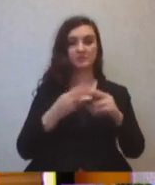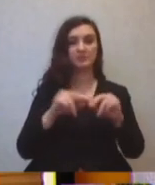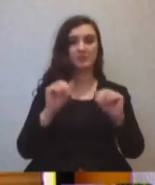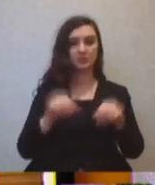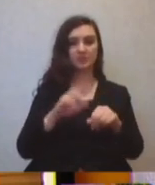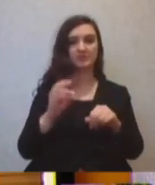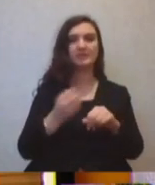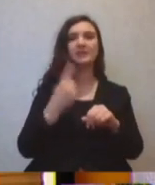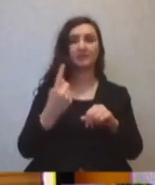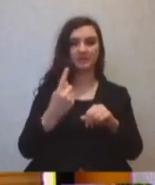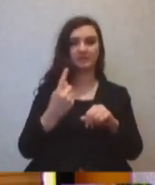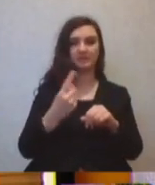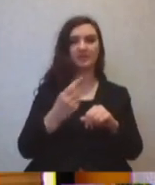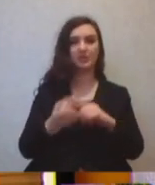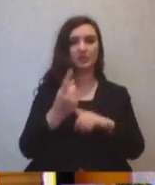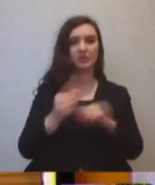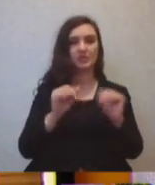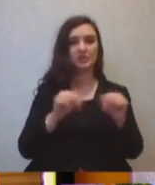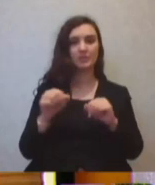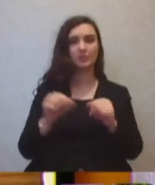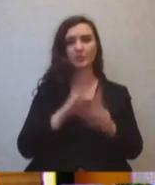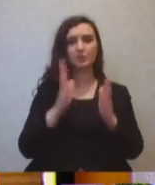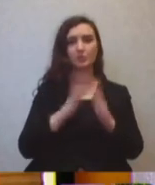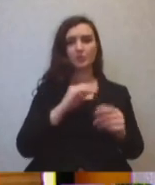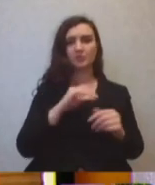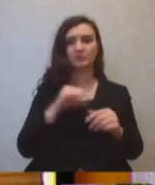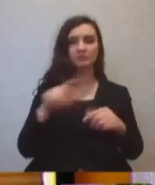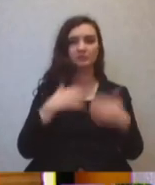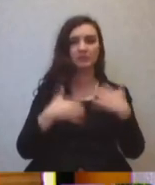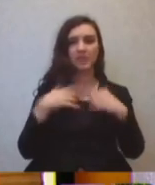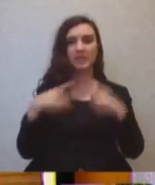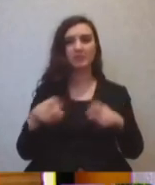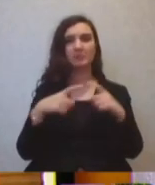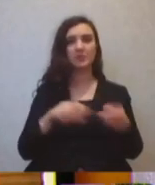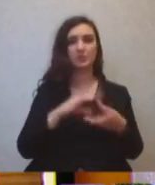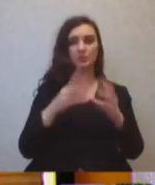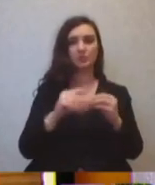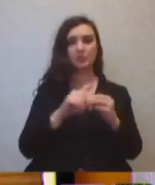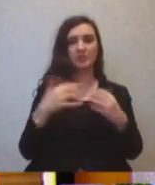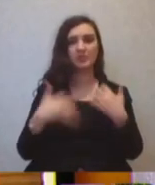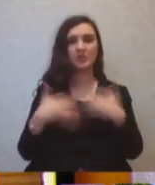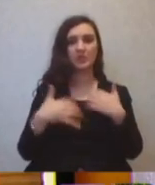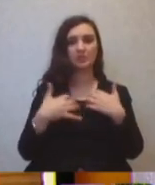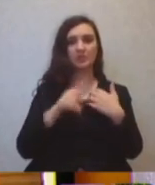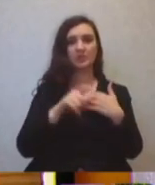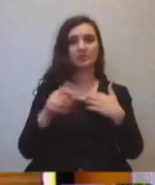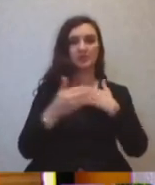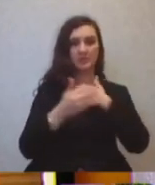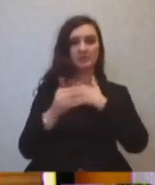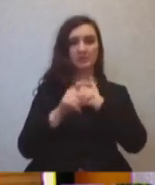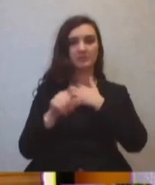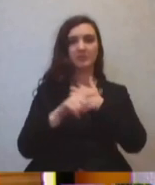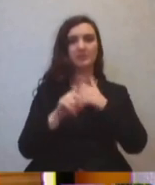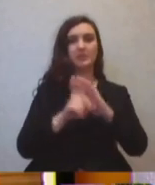და კიდევ ერთი, გაჩნდა შესაძლებლობა სულ გადარბენაზე რომ ვიყავით, სულ რომ ეჩქარებოდათ ადამიანებს,